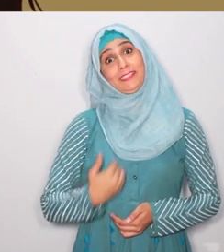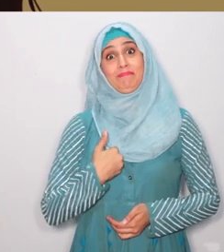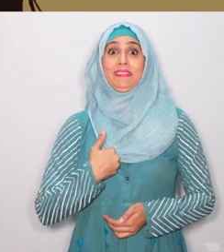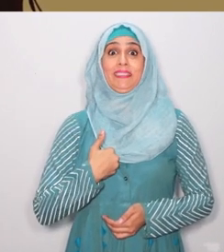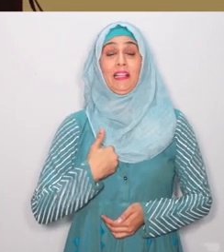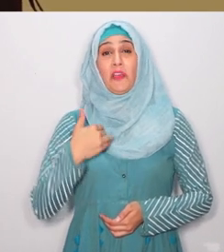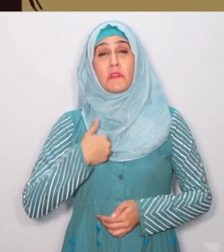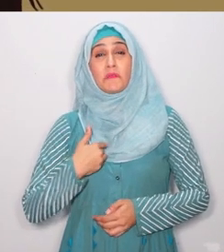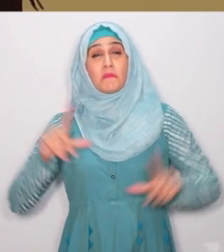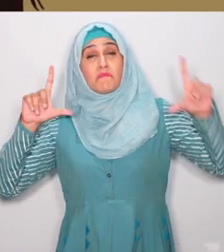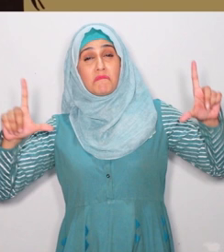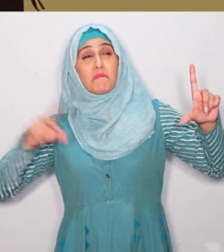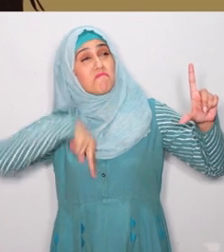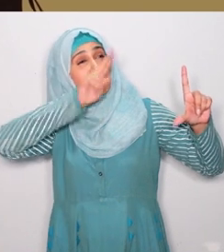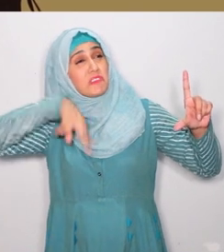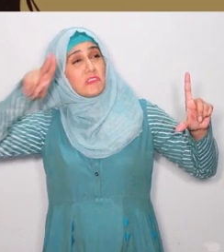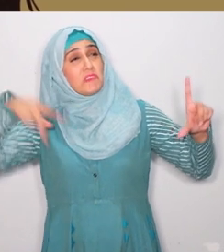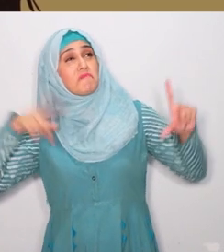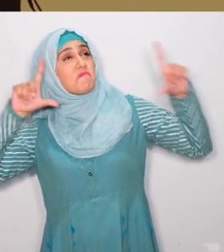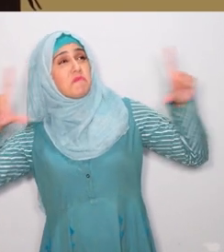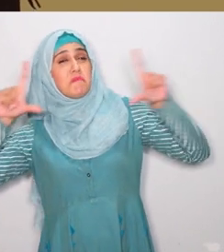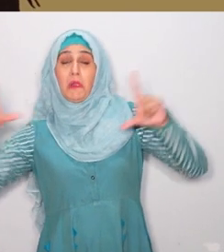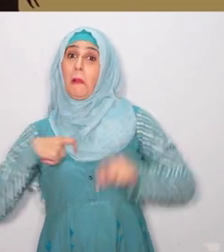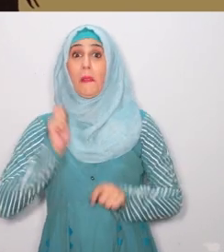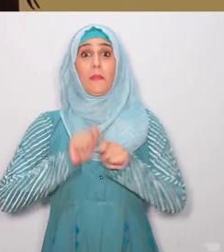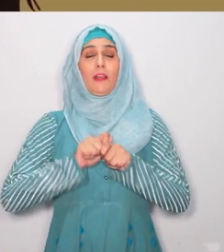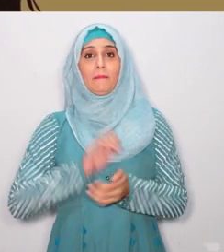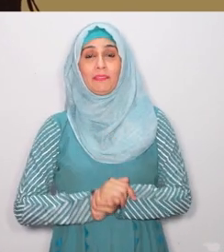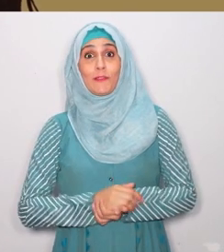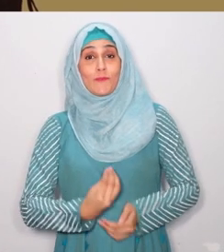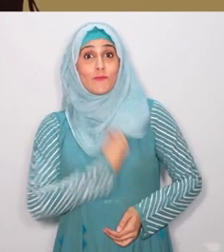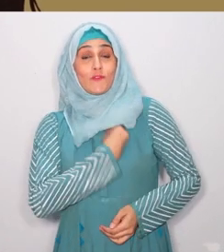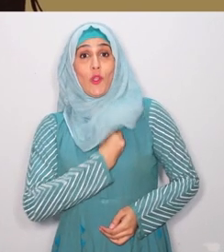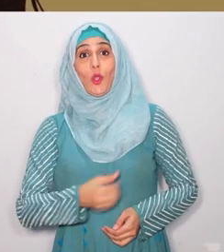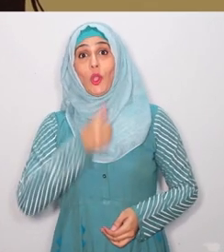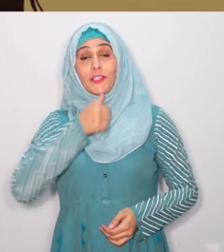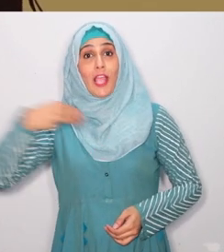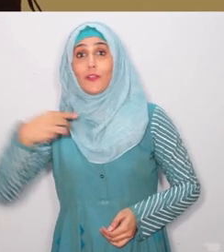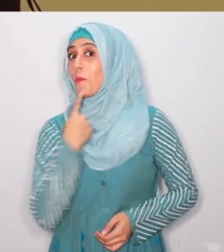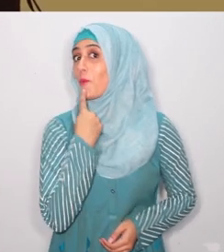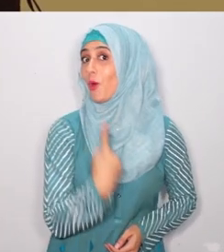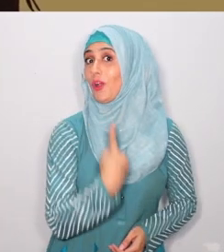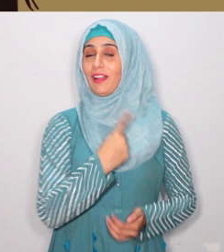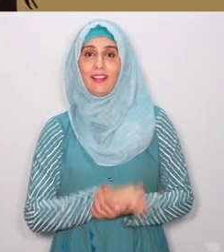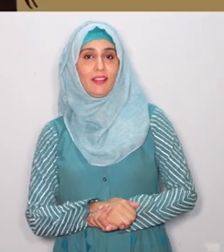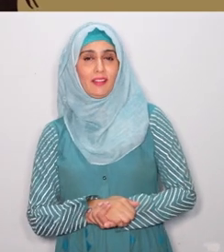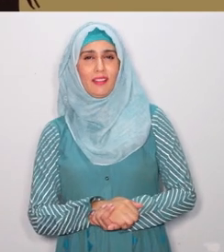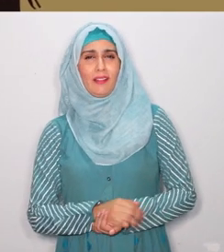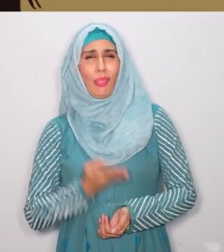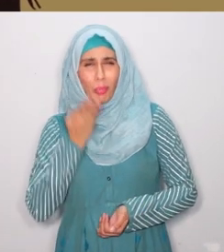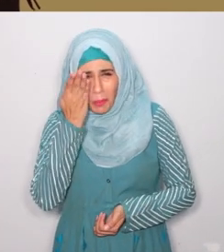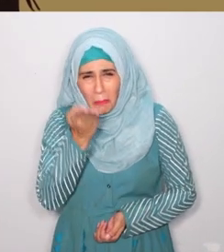बनाऊंगी, अलीजे ने पुरजोश होकर चाचू से कहा। तुम नहीं